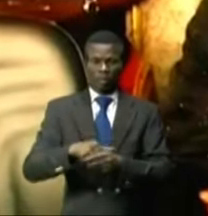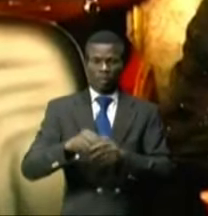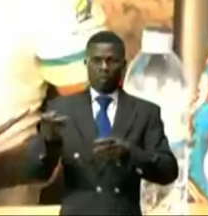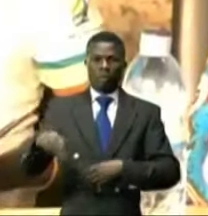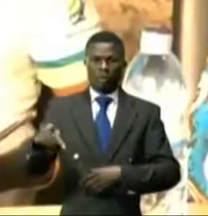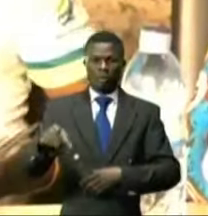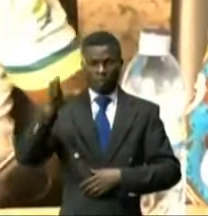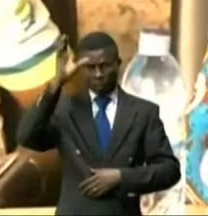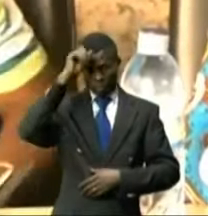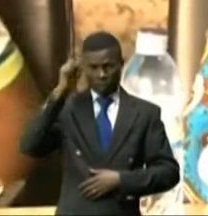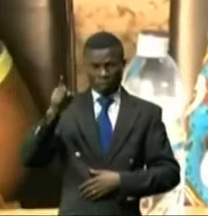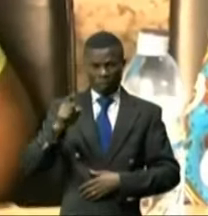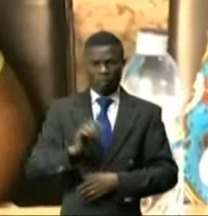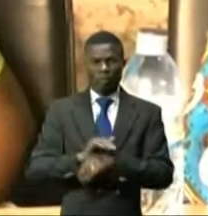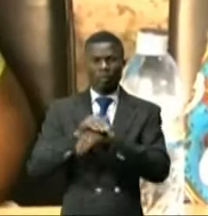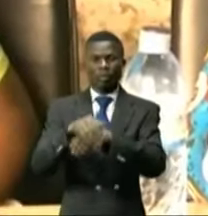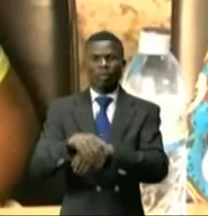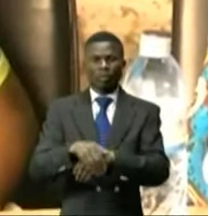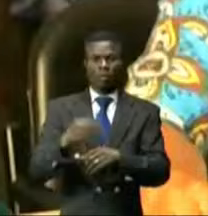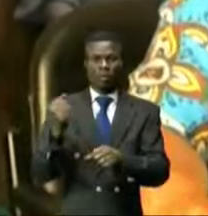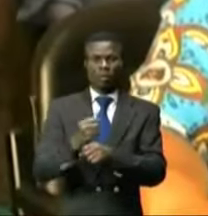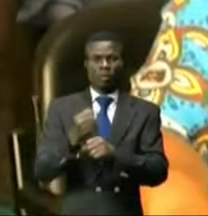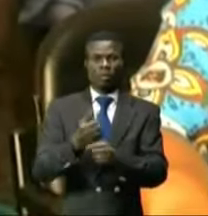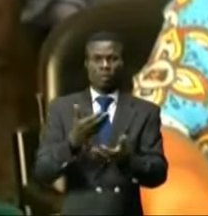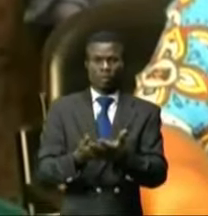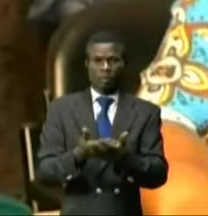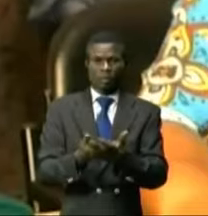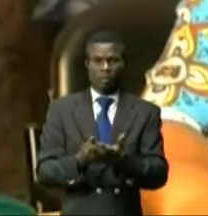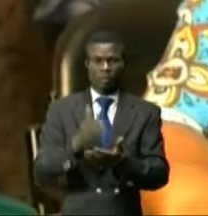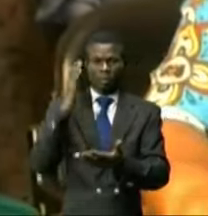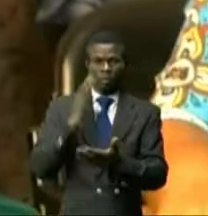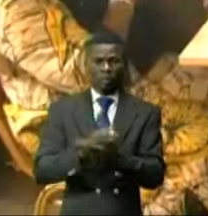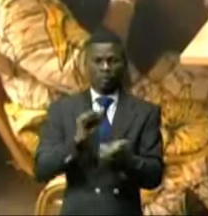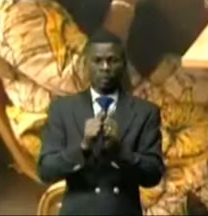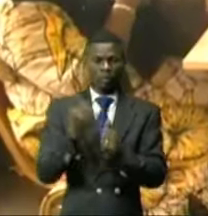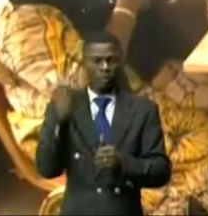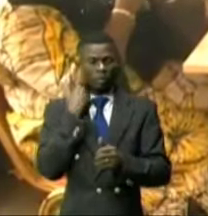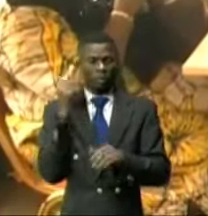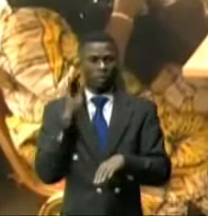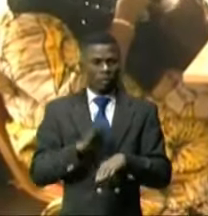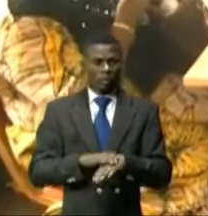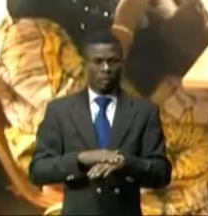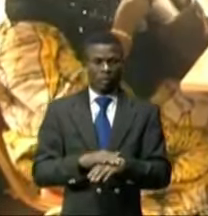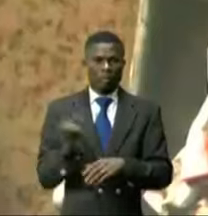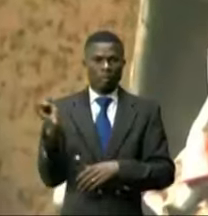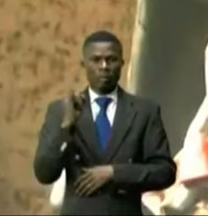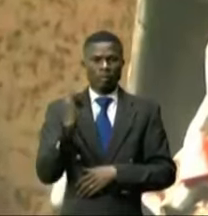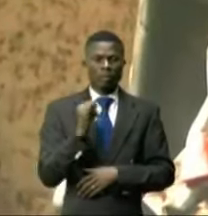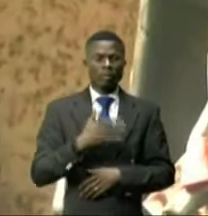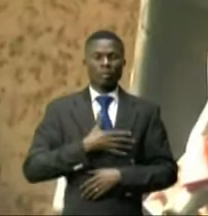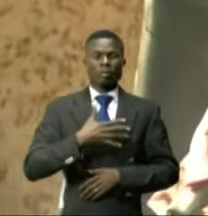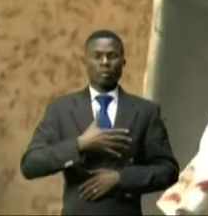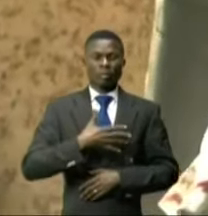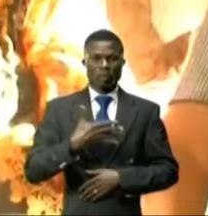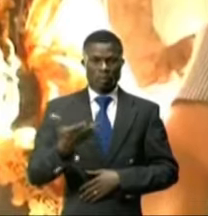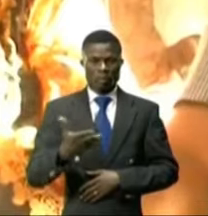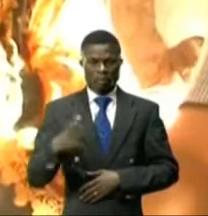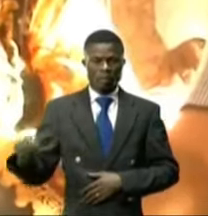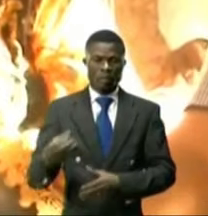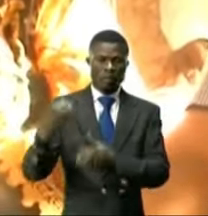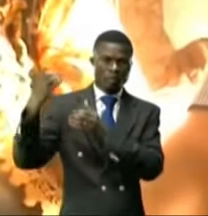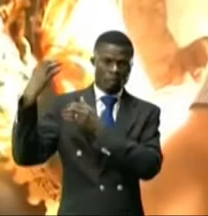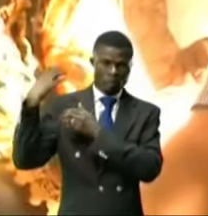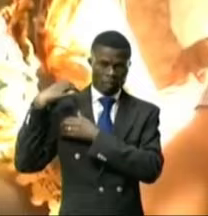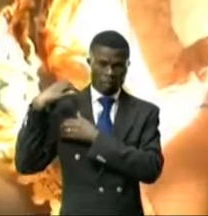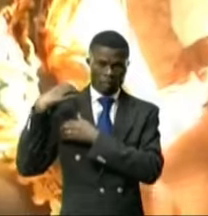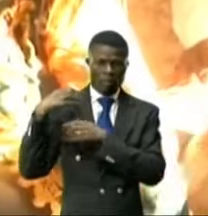Kwilu. Les domaines d'intervention demeurent la lutte contre le paludisme, les affections respiratoires aiguës, prise en charge,